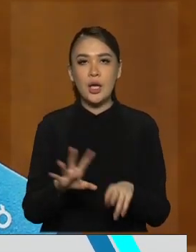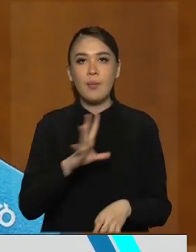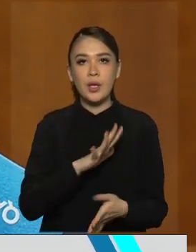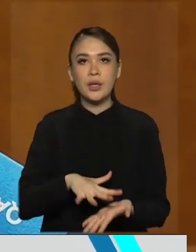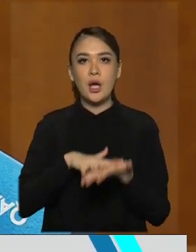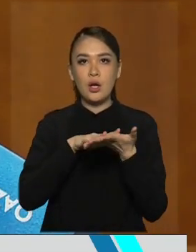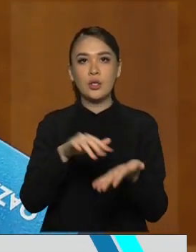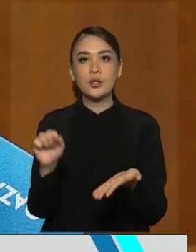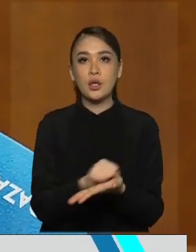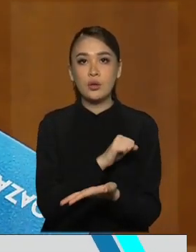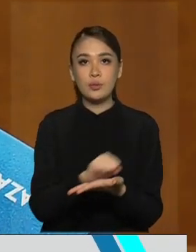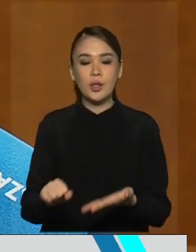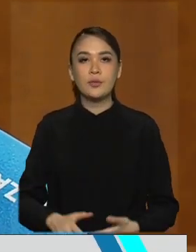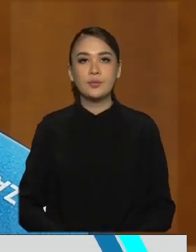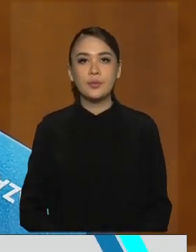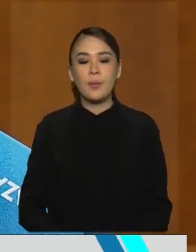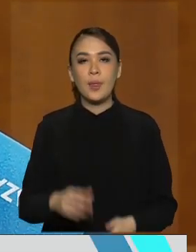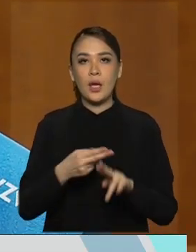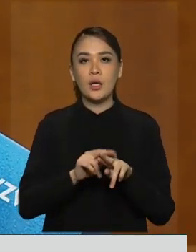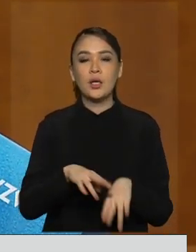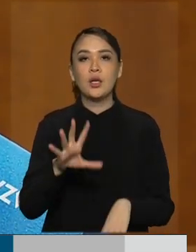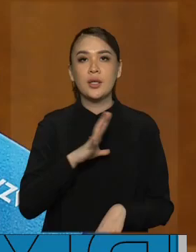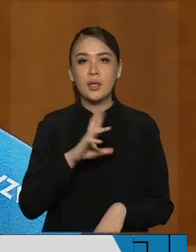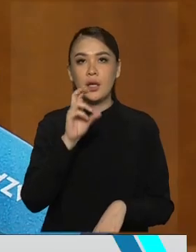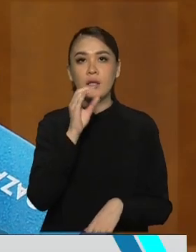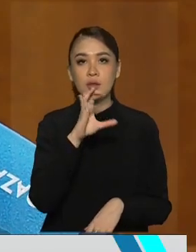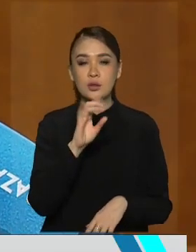документов. Вместо кейсов мы в этом году